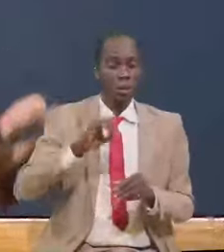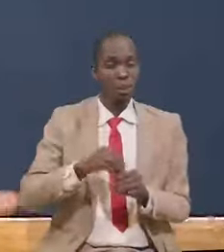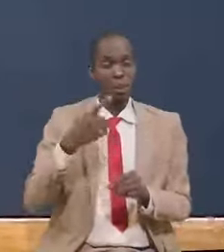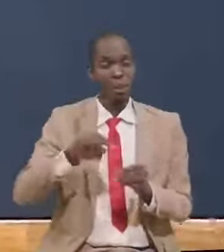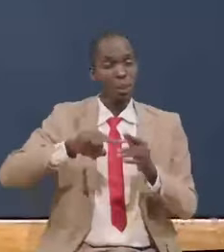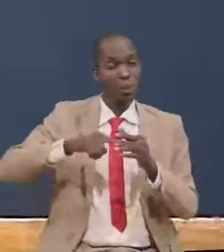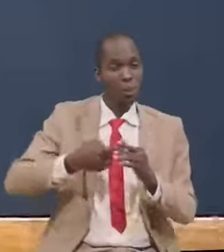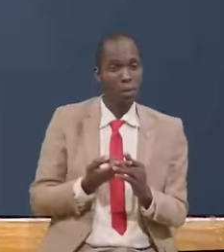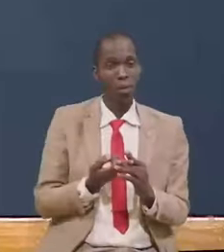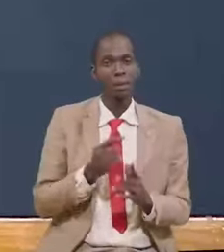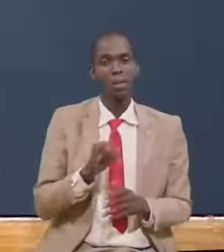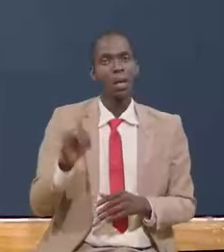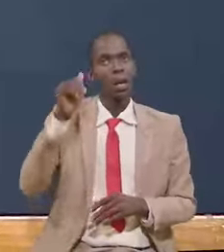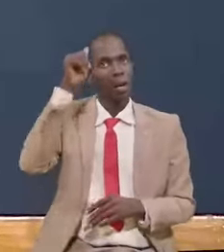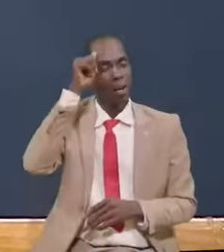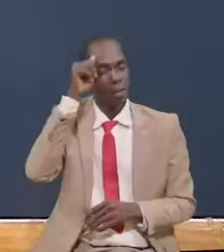Au commencement, Adam.